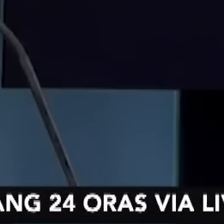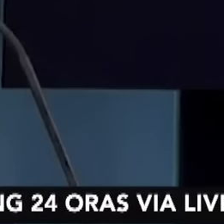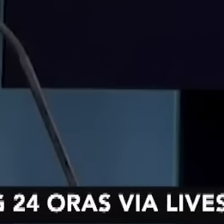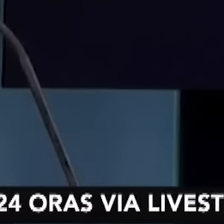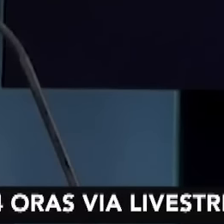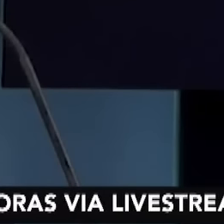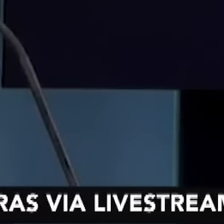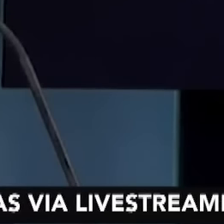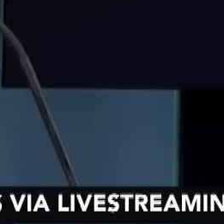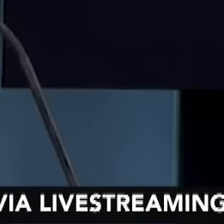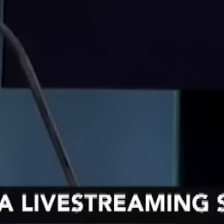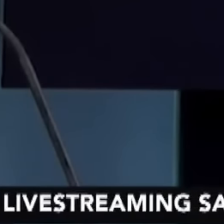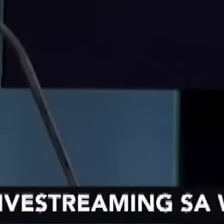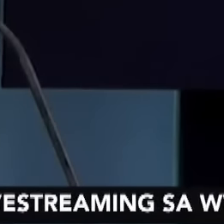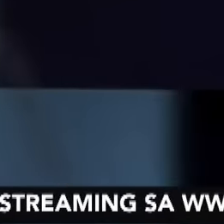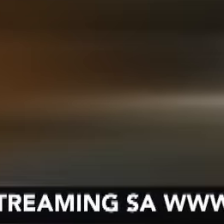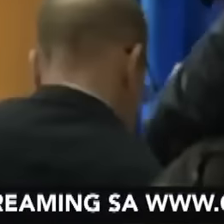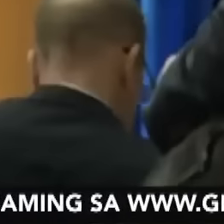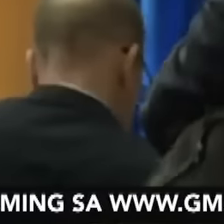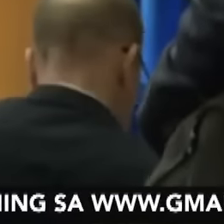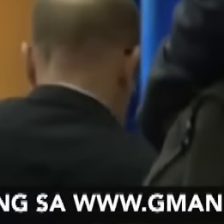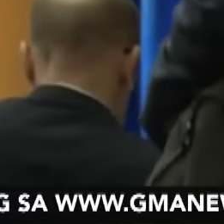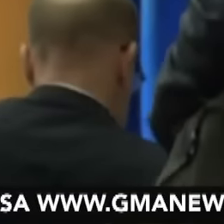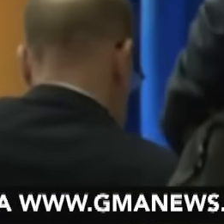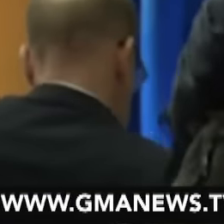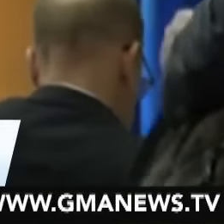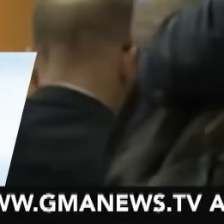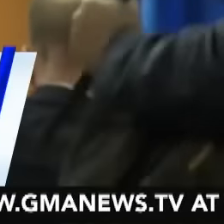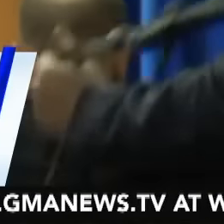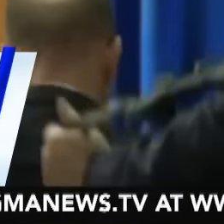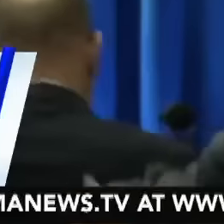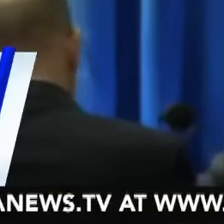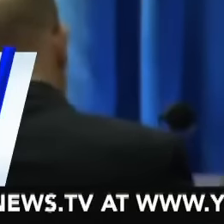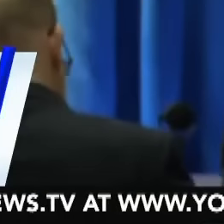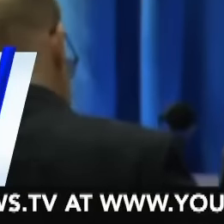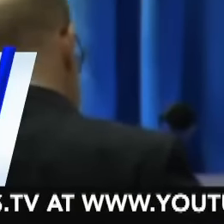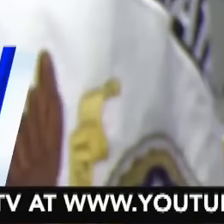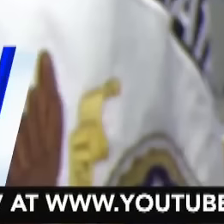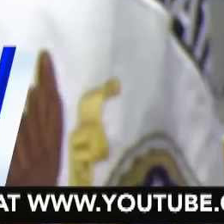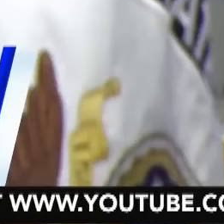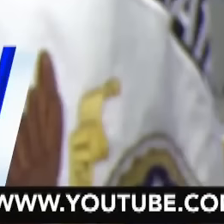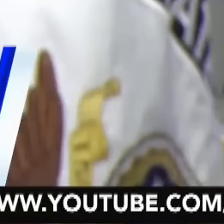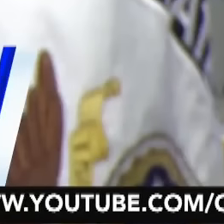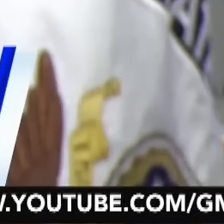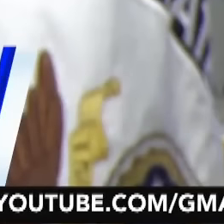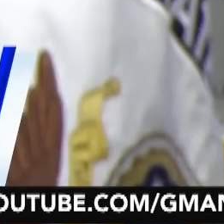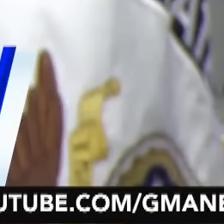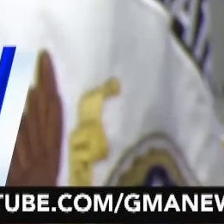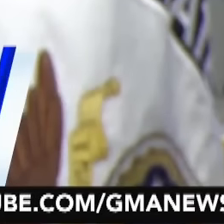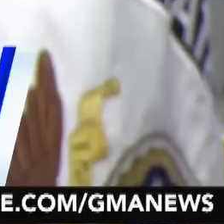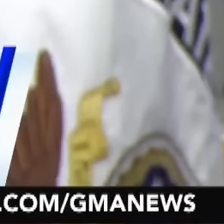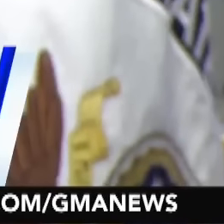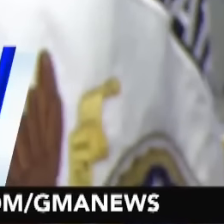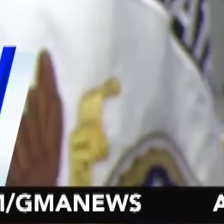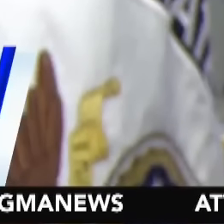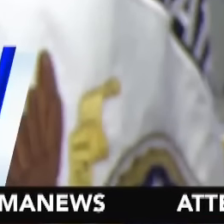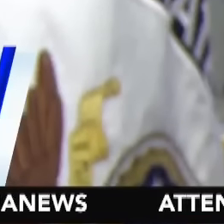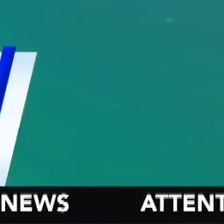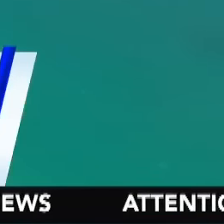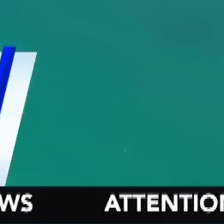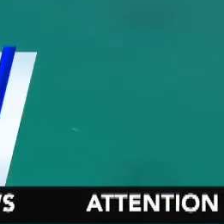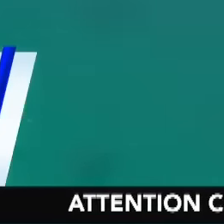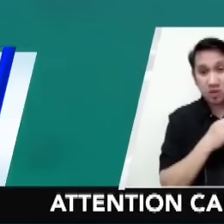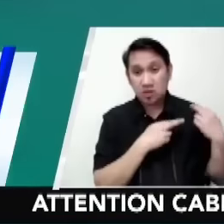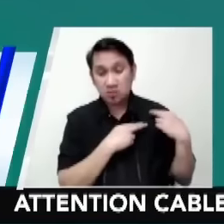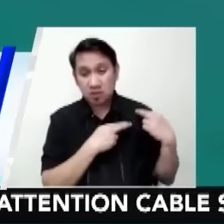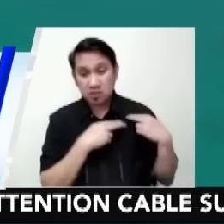the injuries suffered by this Philippine sailor. Ang US State Department mariin ding kinundena ang anyay irresponsibleng aksyon ng China